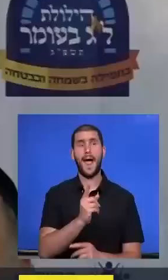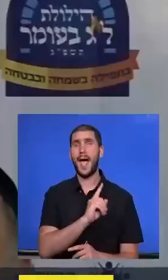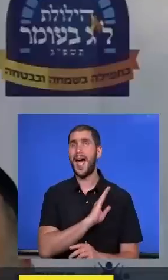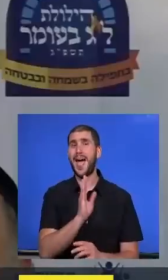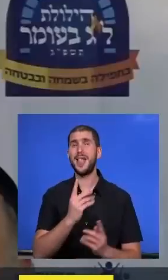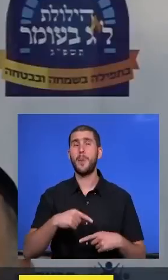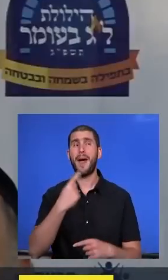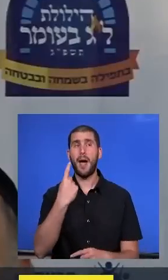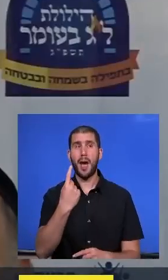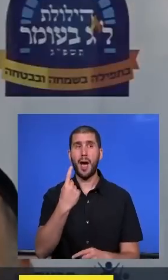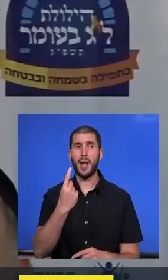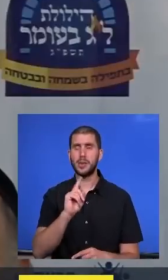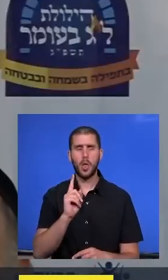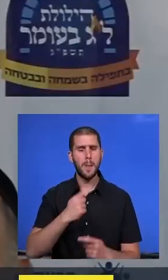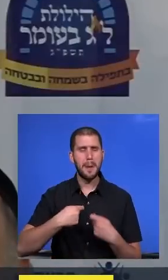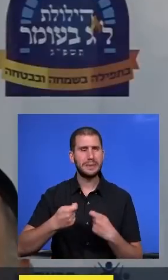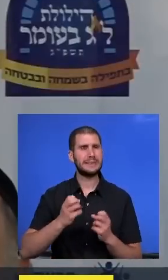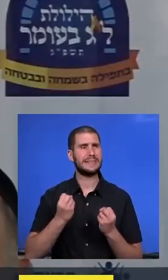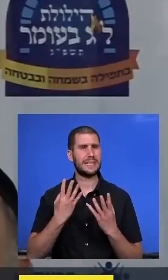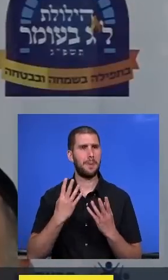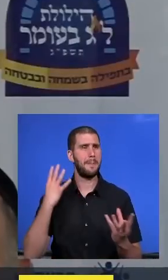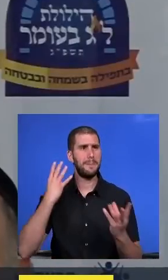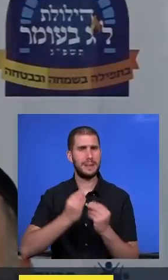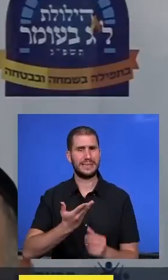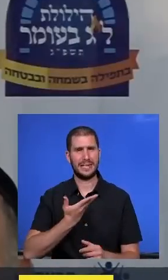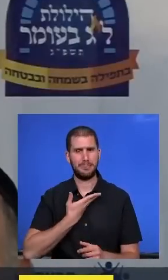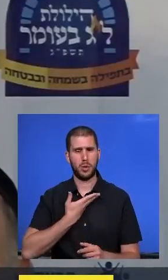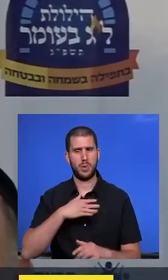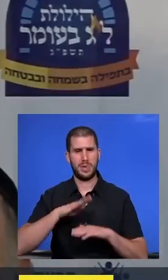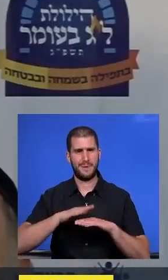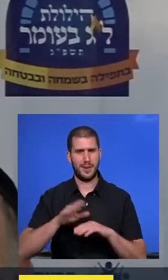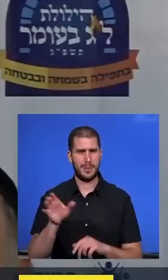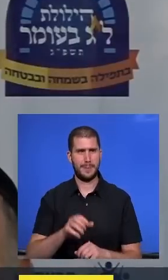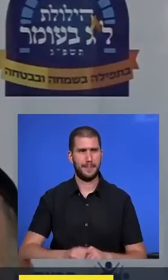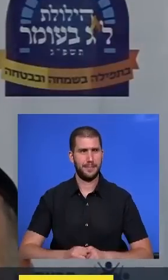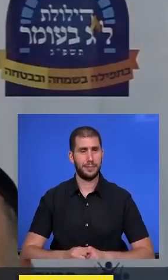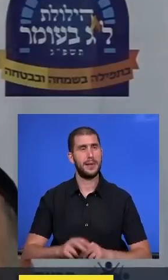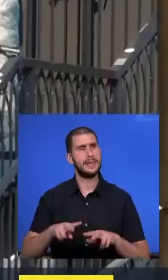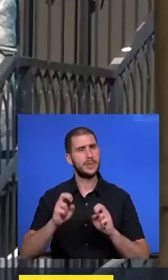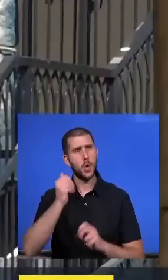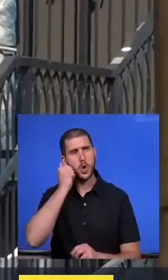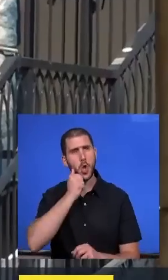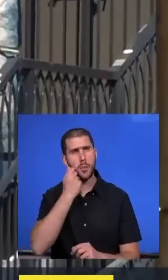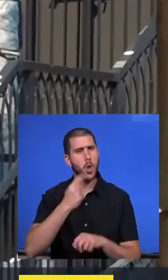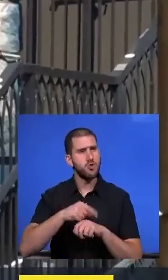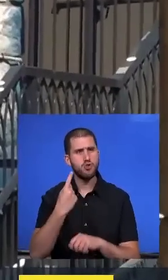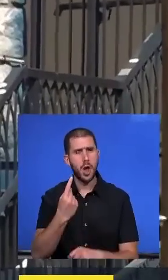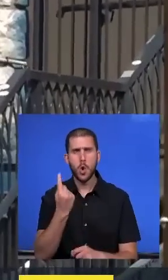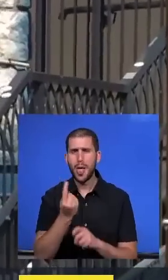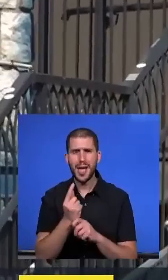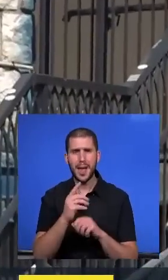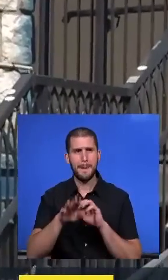אחד לא בוזבז מאז שקיבלנו את המינוי. ניצלנו כל יום, כל שעה, כל רגע